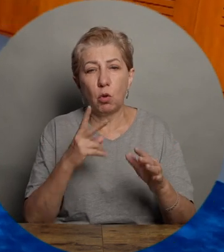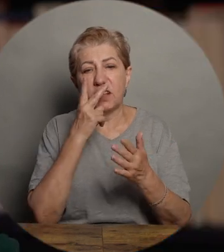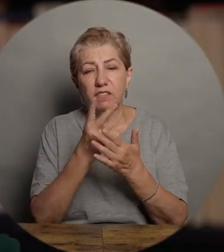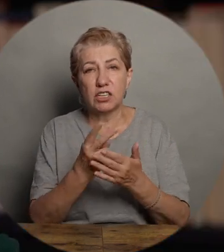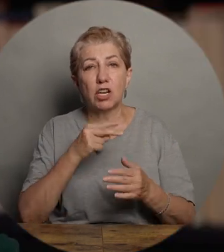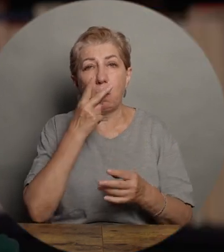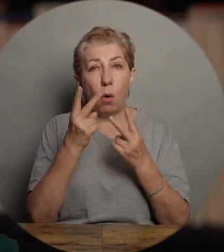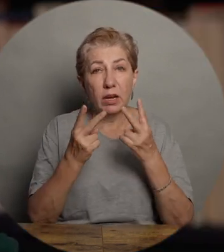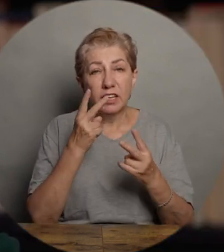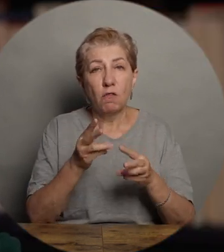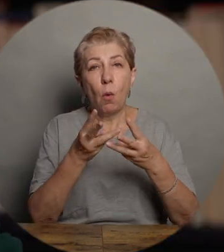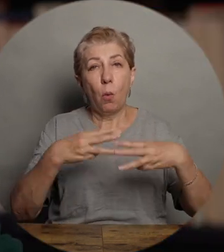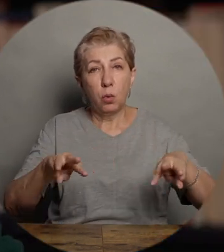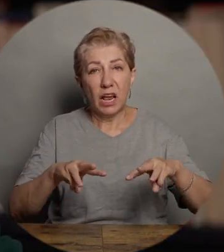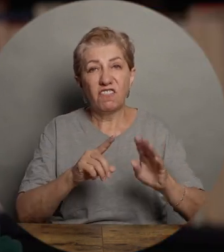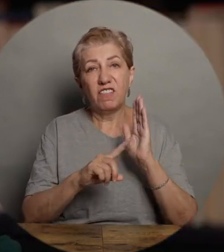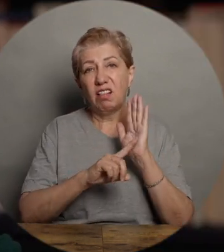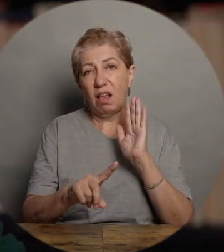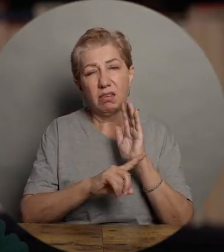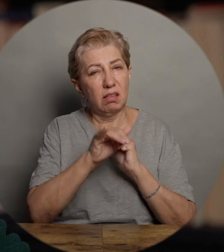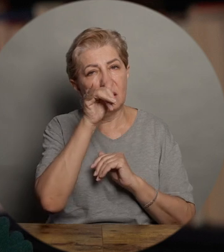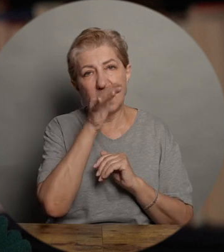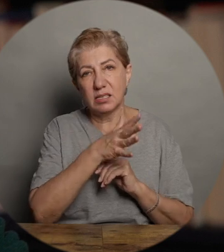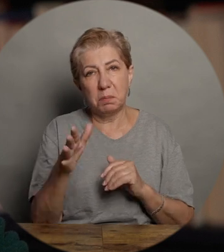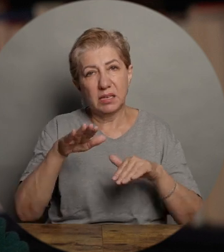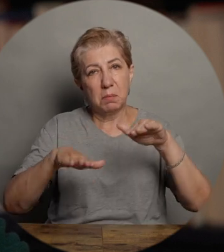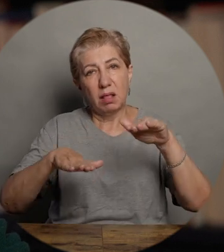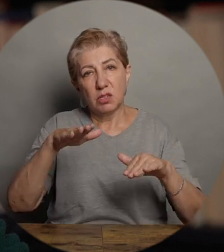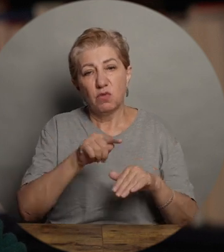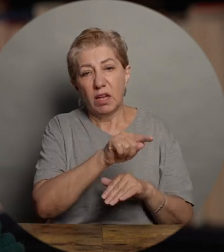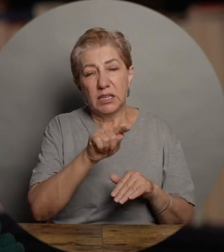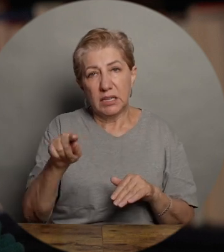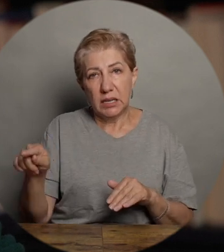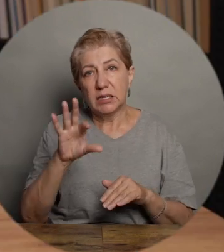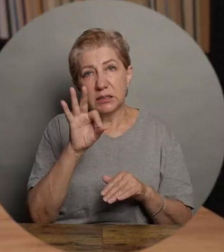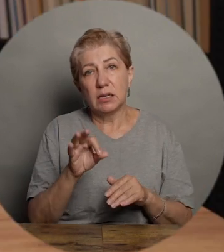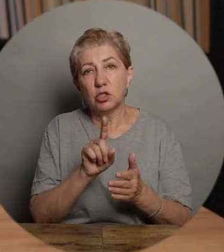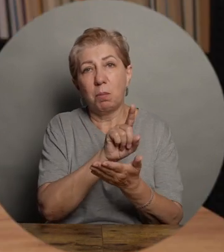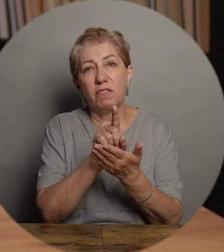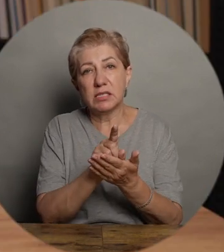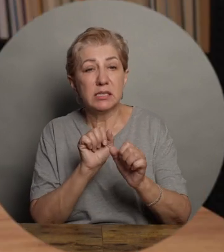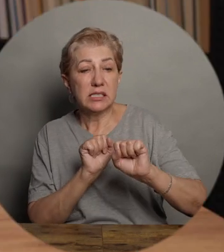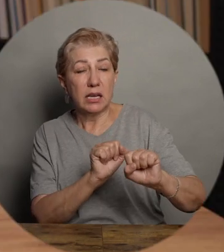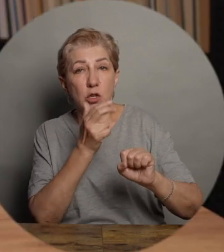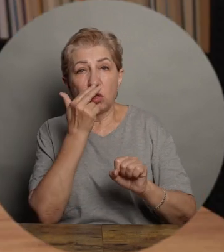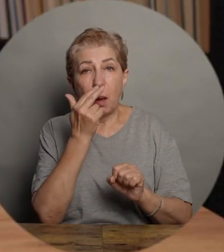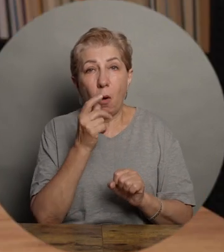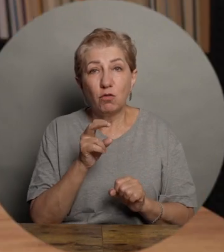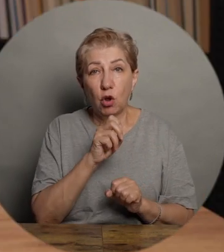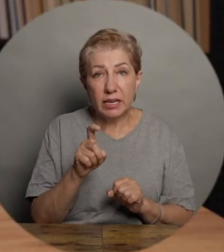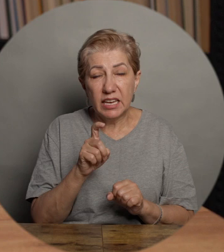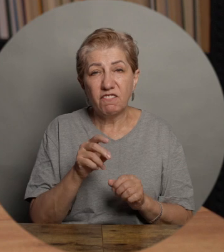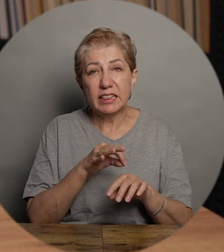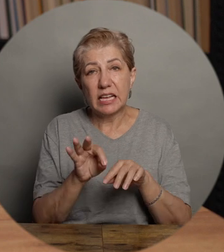поглядів уряд Фінляндії не зміг належно збалансувати їх із зобов'язаннями щодо захисту неповнолітніх від насильства в